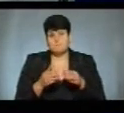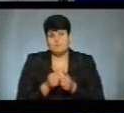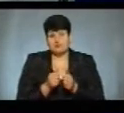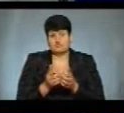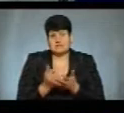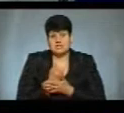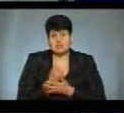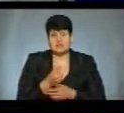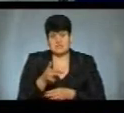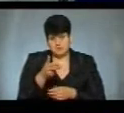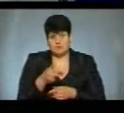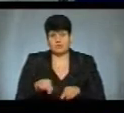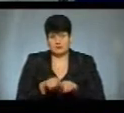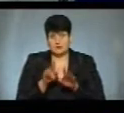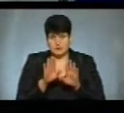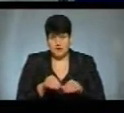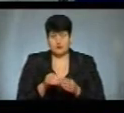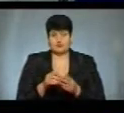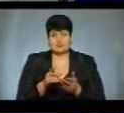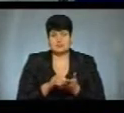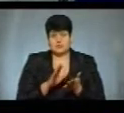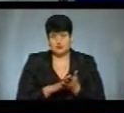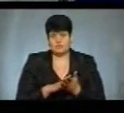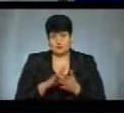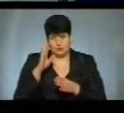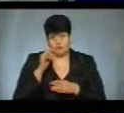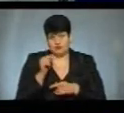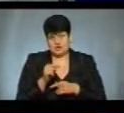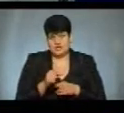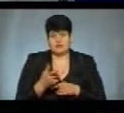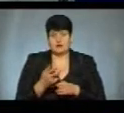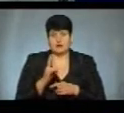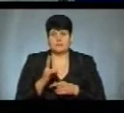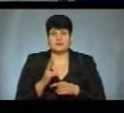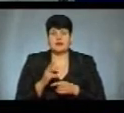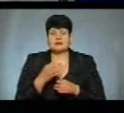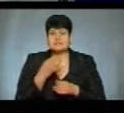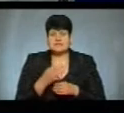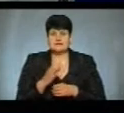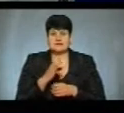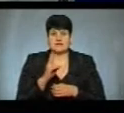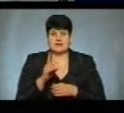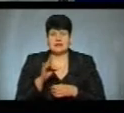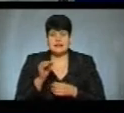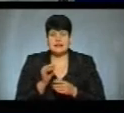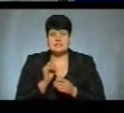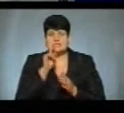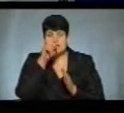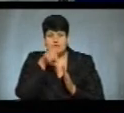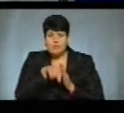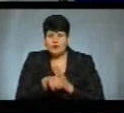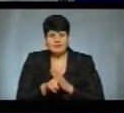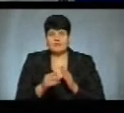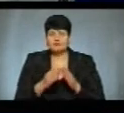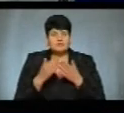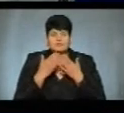знайшли вогнепальну зброю, карабін, зареєстрований на загиблого, а також кулю та гільзу. Як розповів Сергій Крета, слідів проникнення в будинок